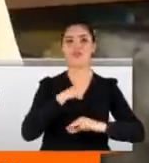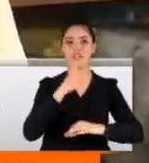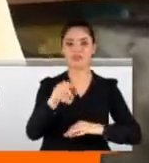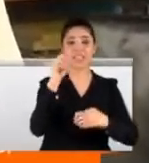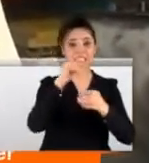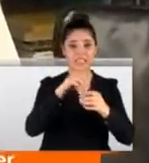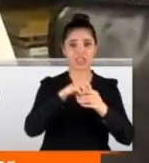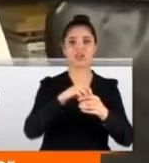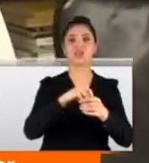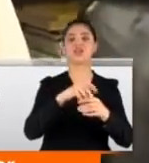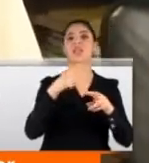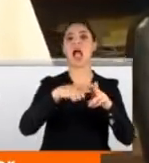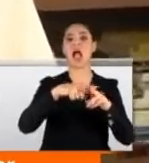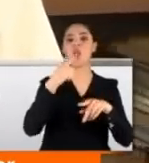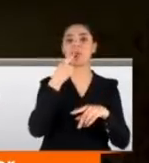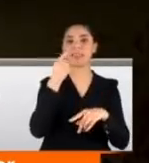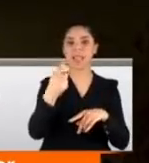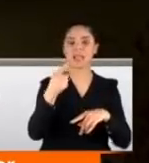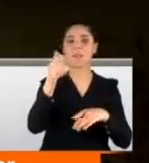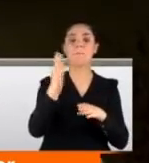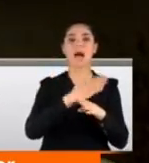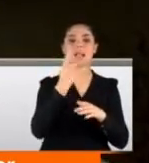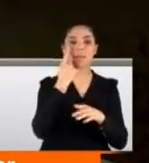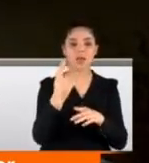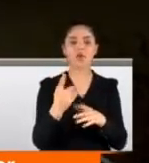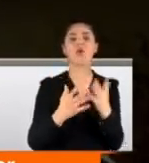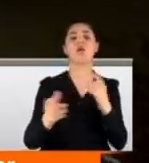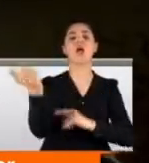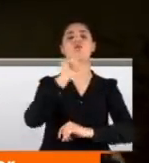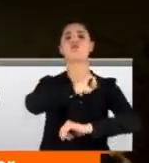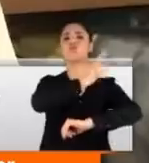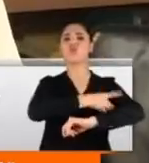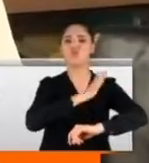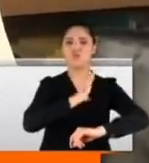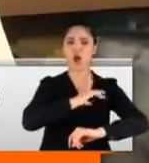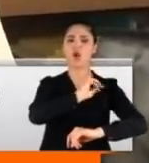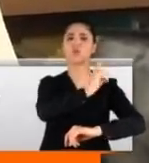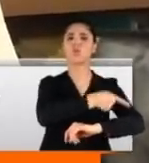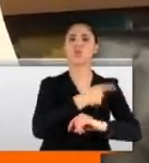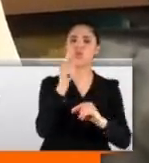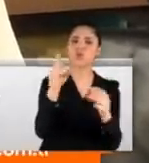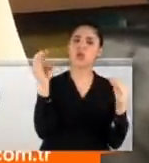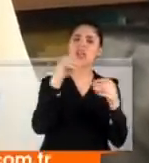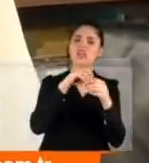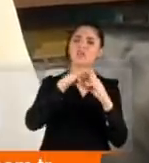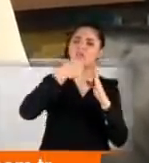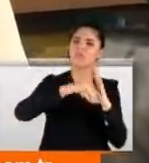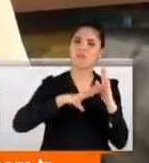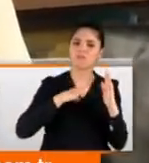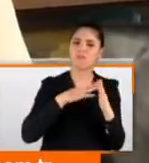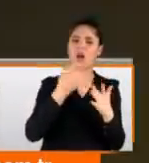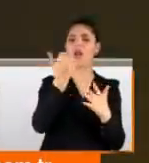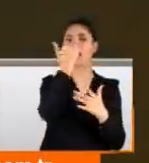İçinde bulunan oleuropein ismini verdiğimiz madde en güçlü etken maddesidir. Güçlü bir polifenolik bileşiktir. Kan